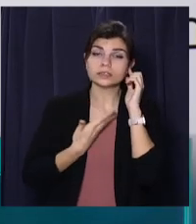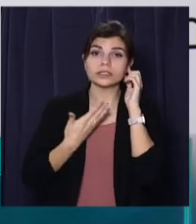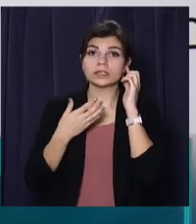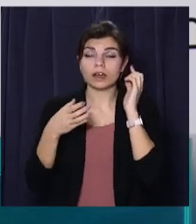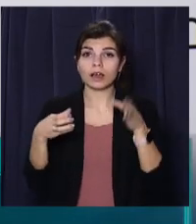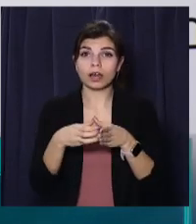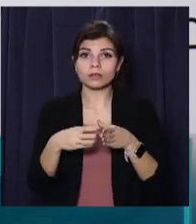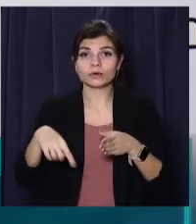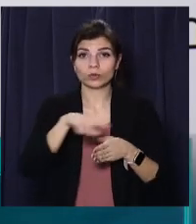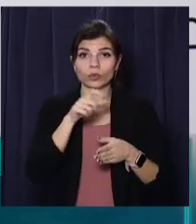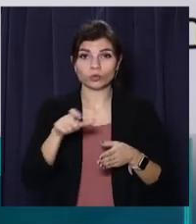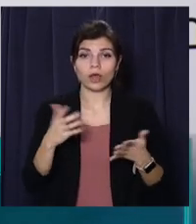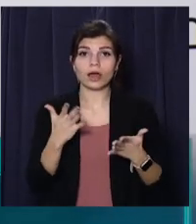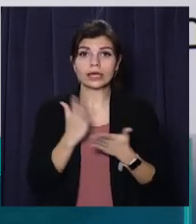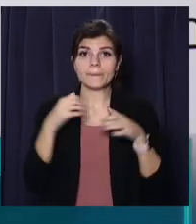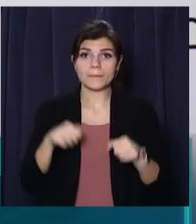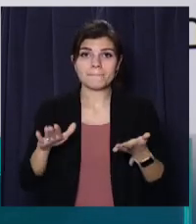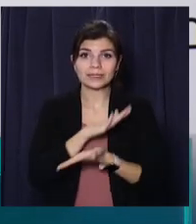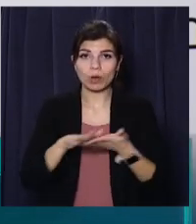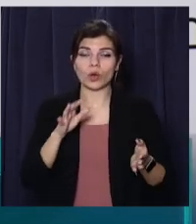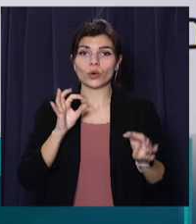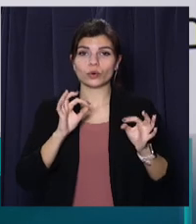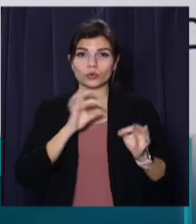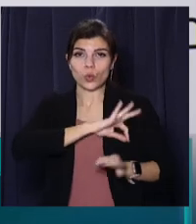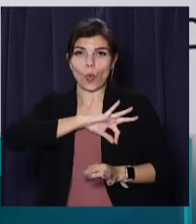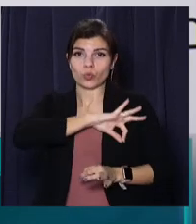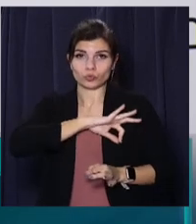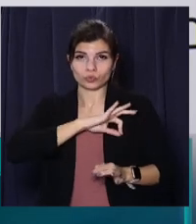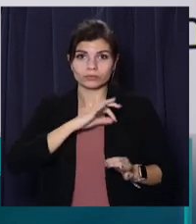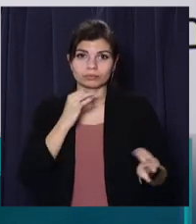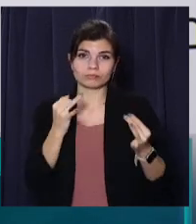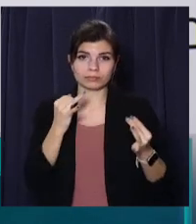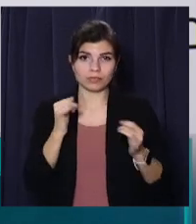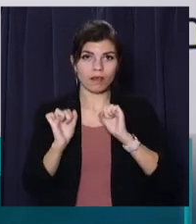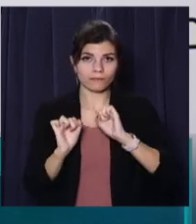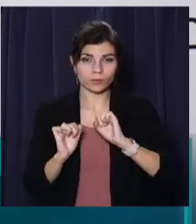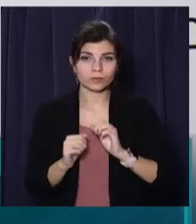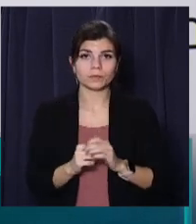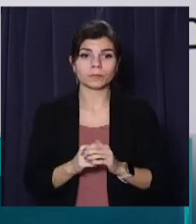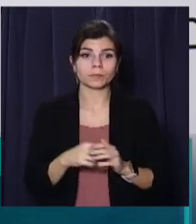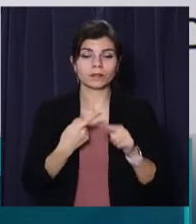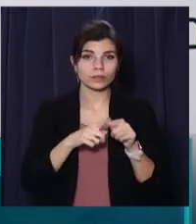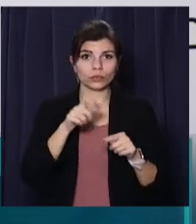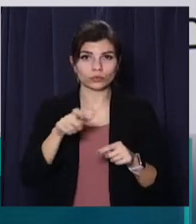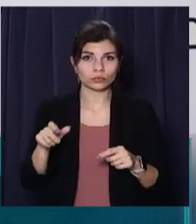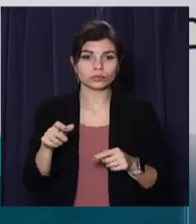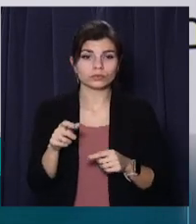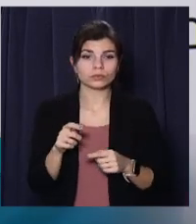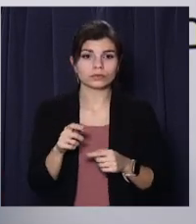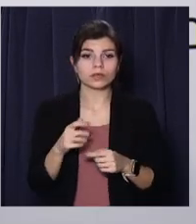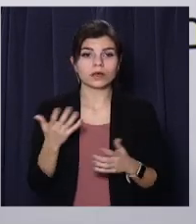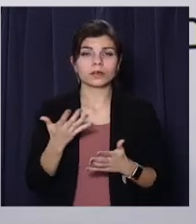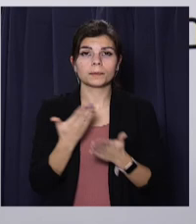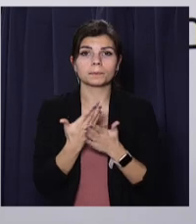категорії осіб, які мають на неї право. Взагалі це малозабезпечена категорія осіб, дохід яких не